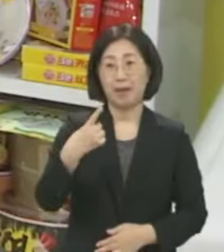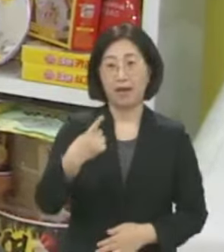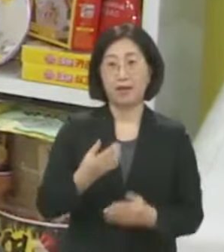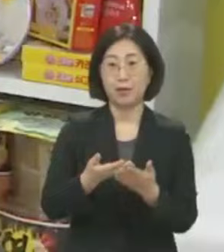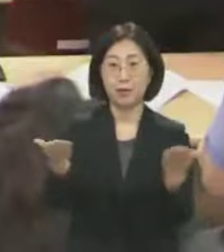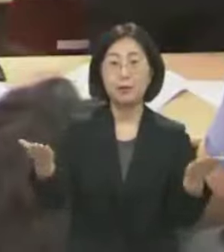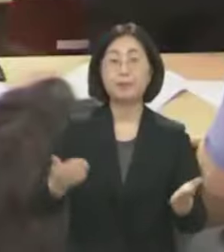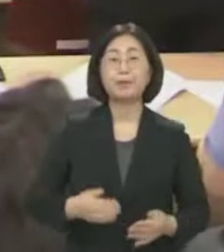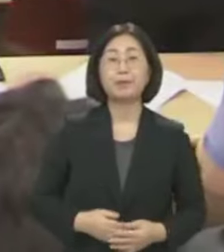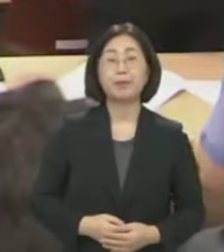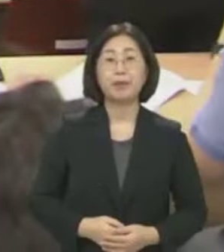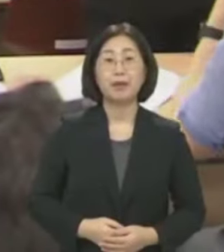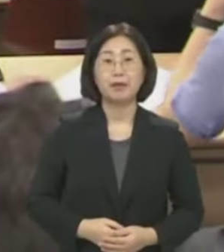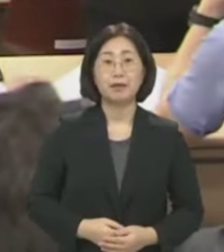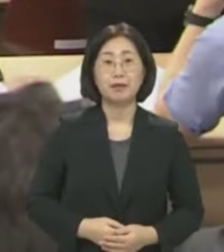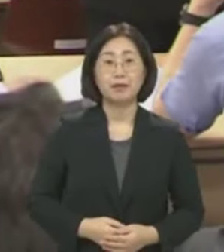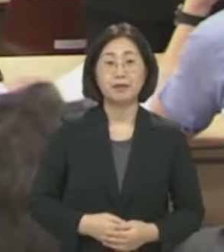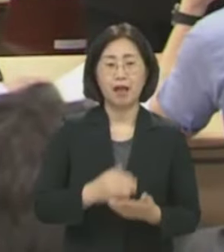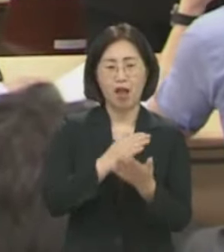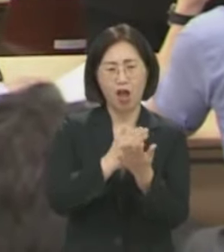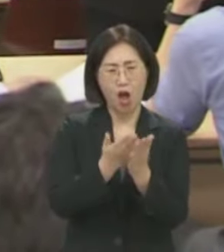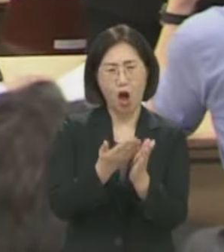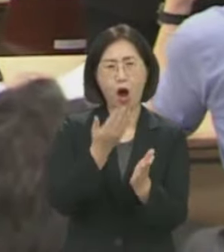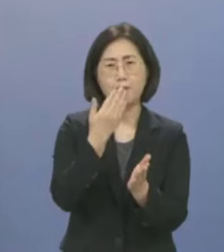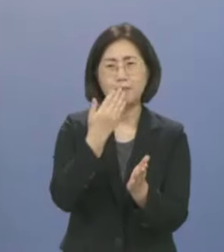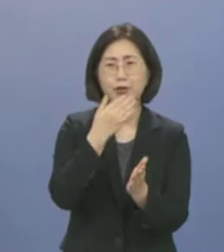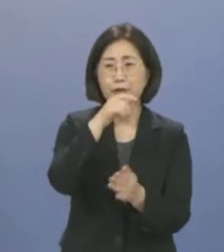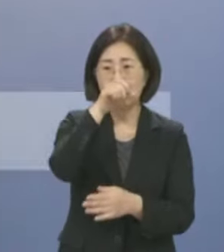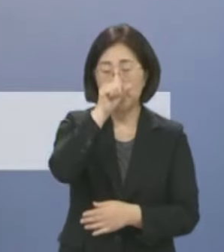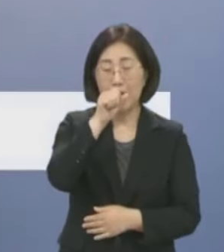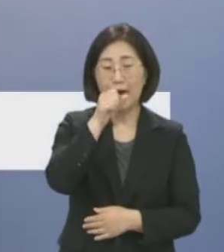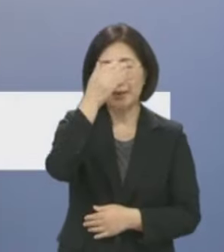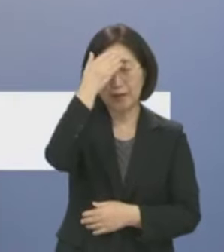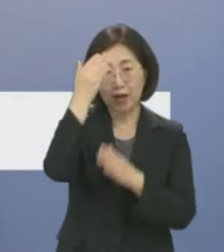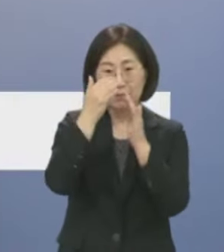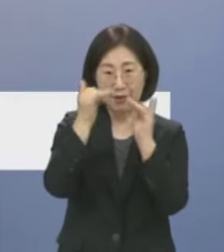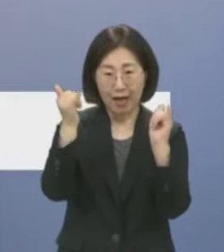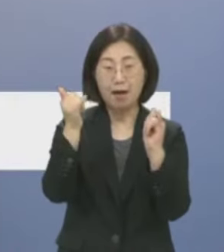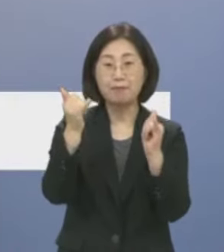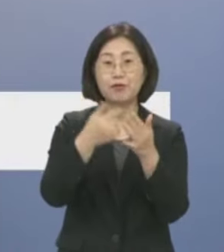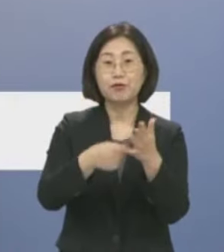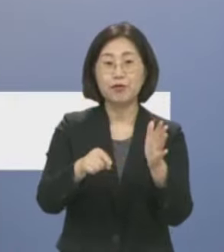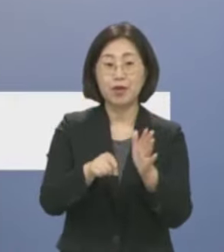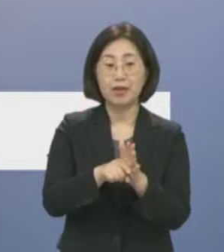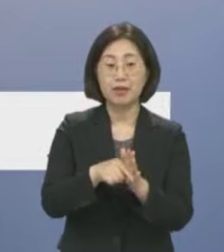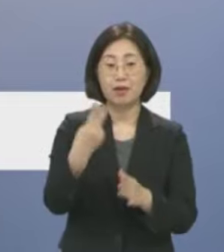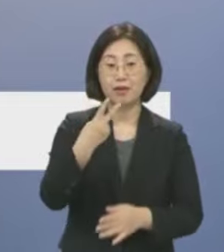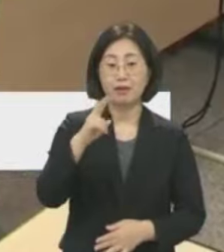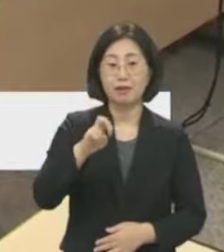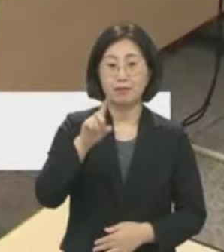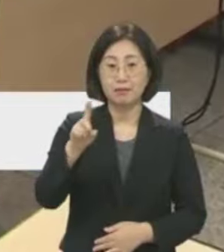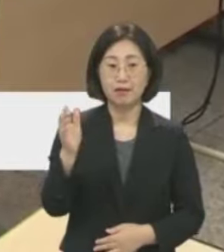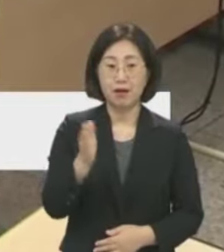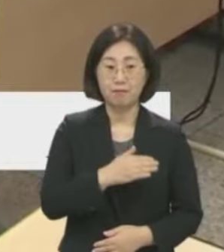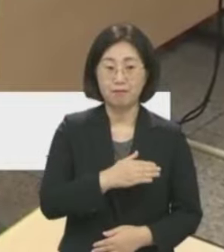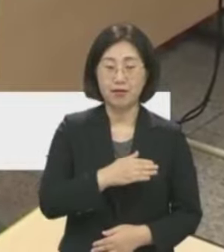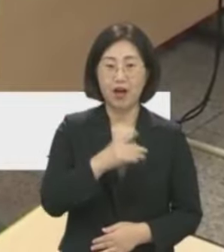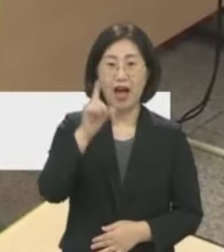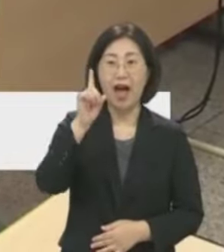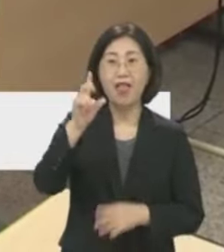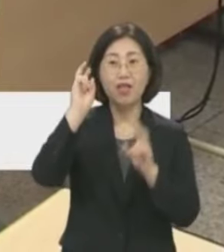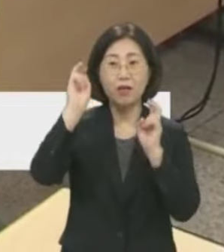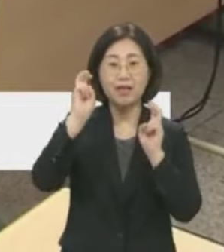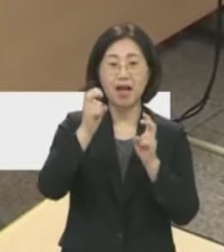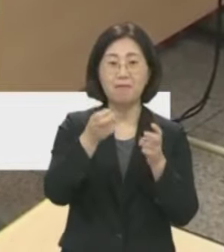있습니다. 다채로운 음식을 선호하는 젊은 장병들의 성향을 고려해 지난 2021년부터 단일